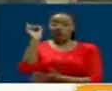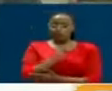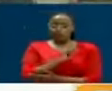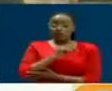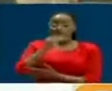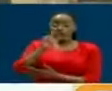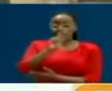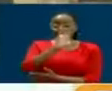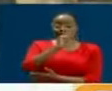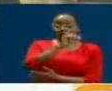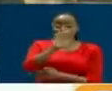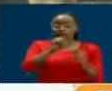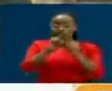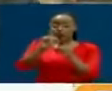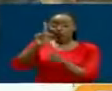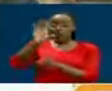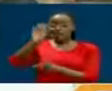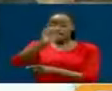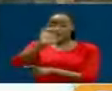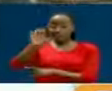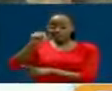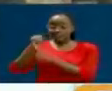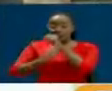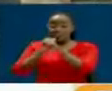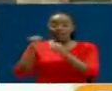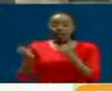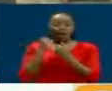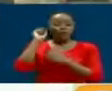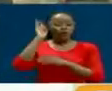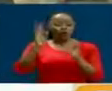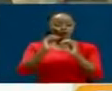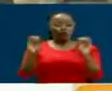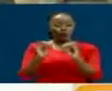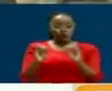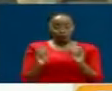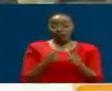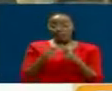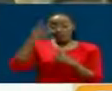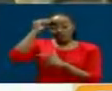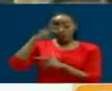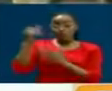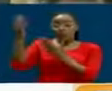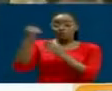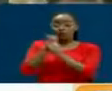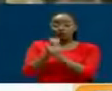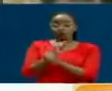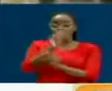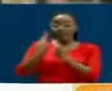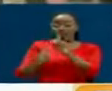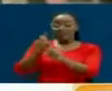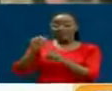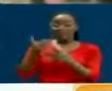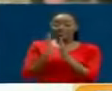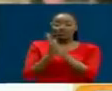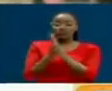kwamba mitihani ya KCPE na KCSE mwaka huu haitafanyika, kwa wanafunzi waliokuwa wanatarajia kufanya mitihani hiyo